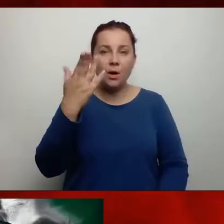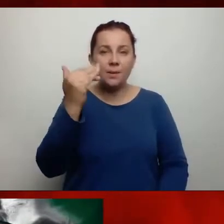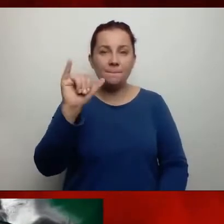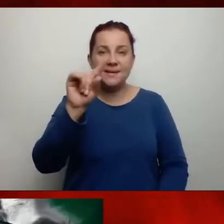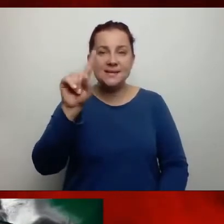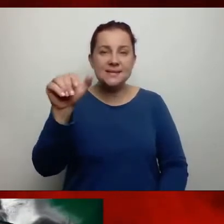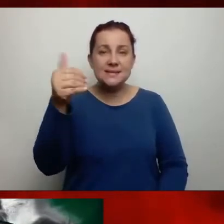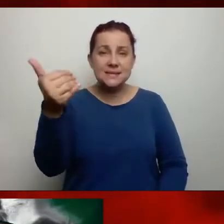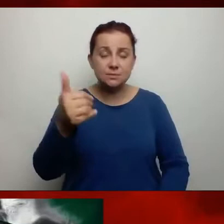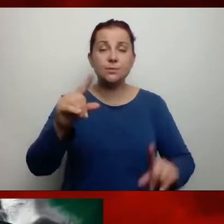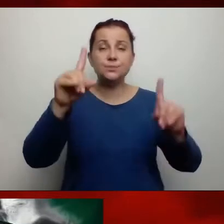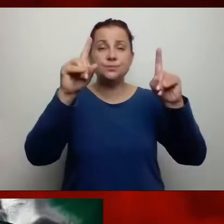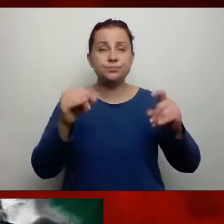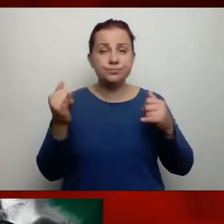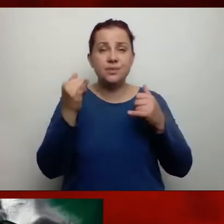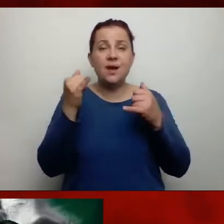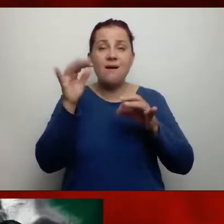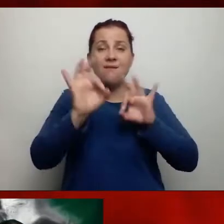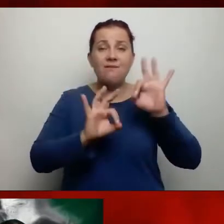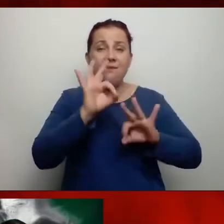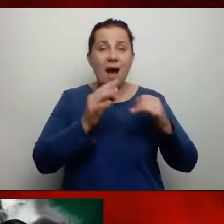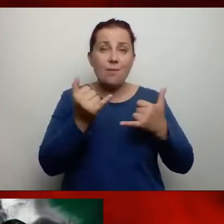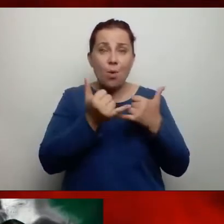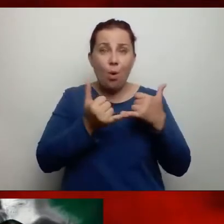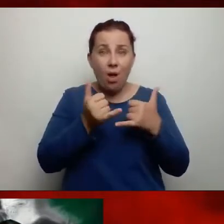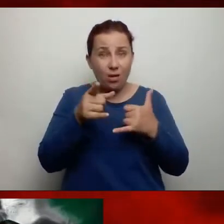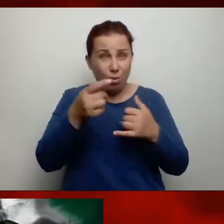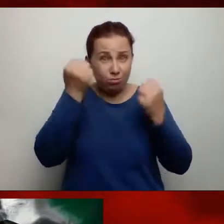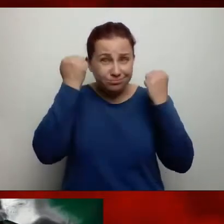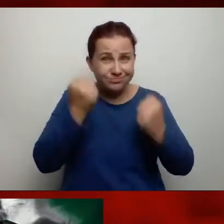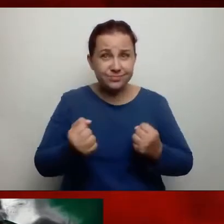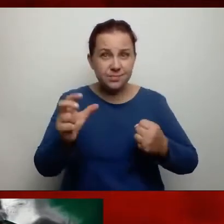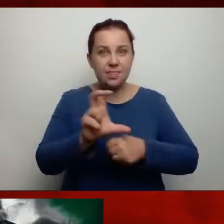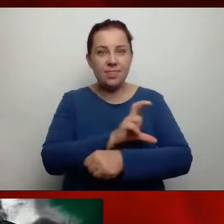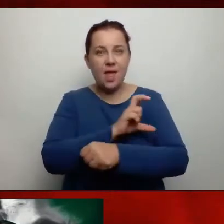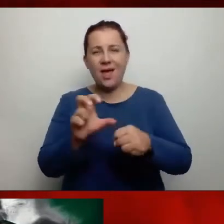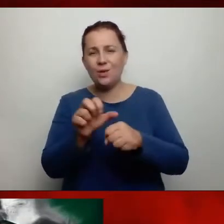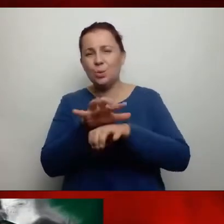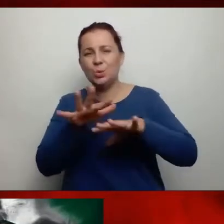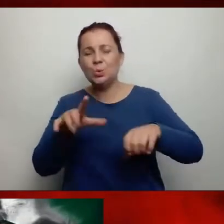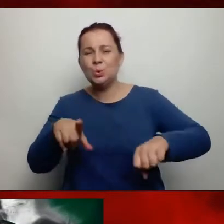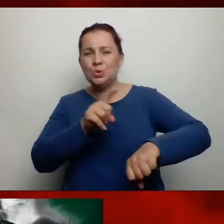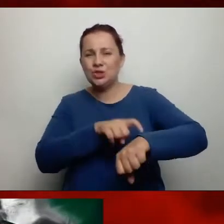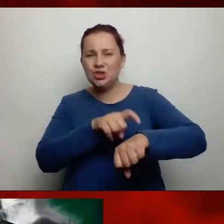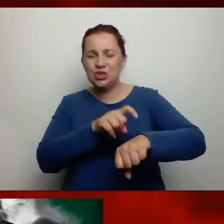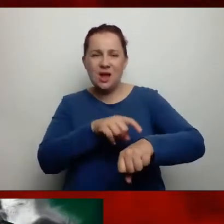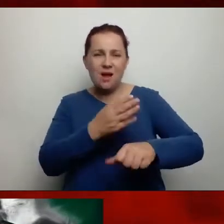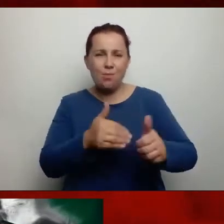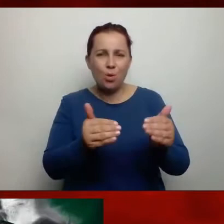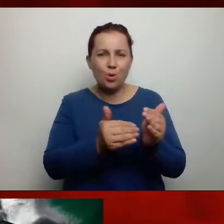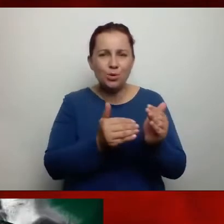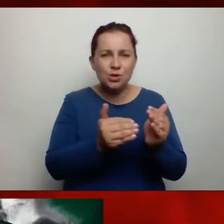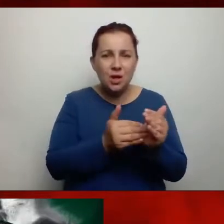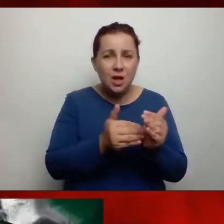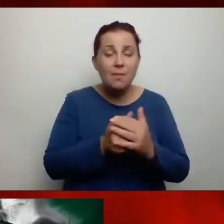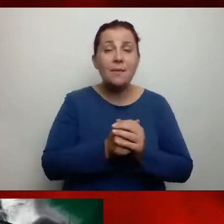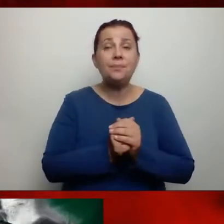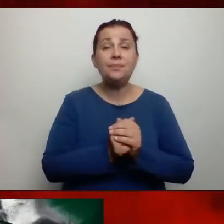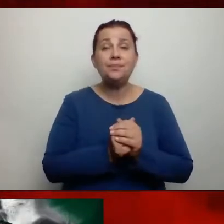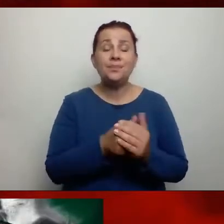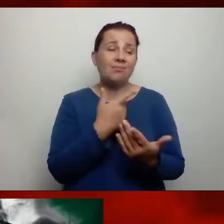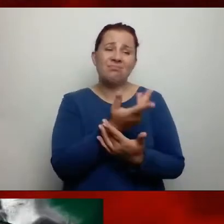farbami olejnymi, co jest techniką dość trudną, pracochłonną i jak mówię, w pewnym momencie z